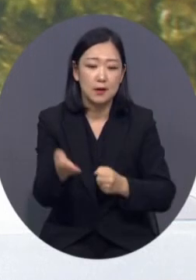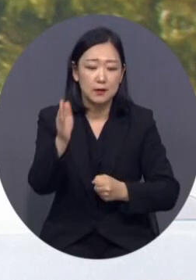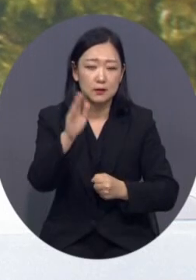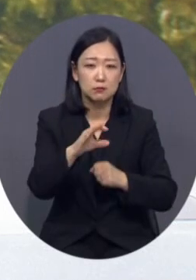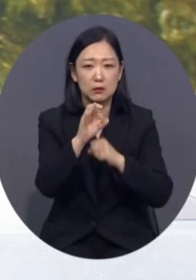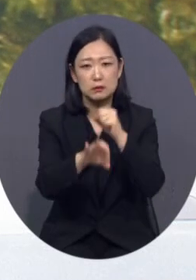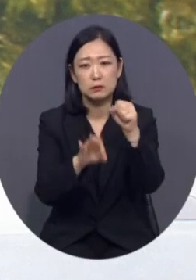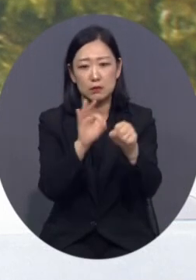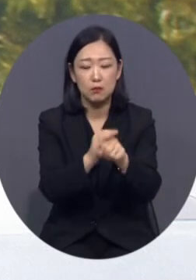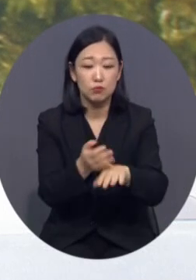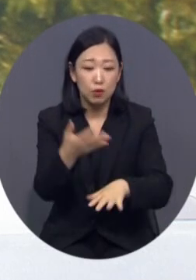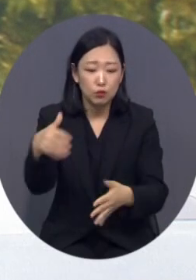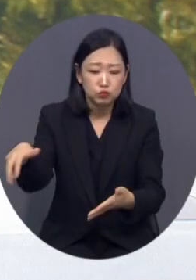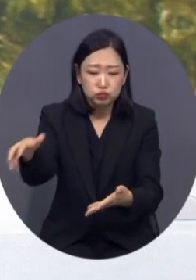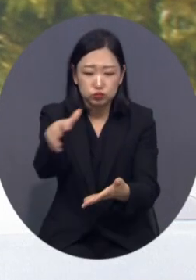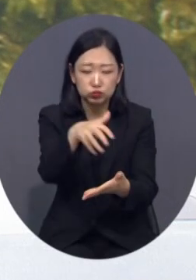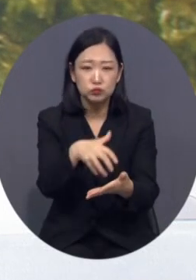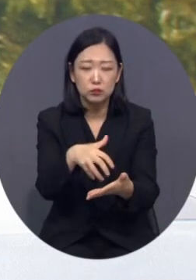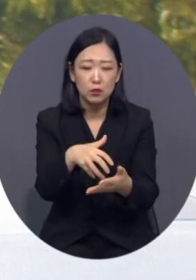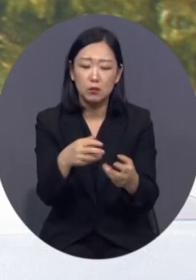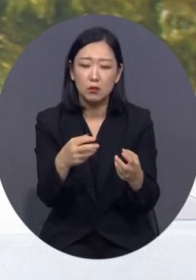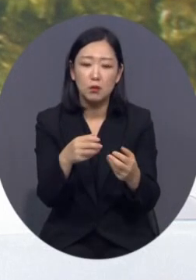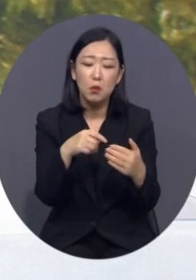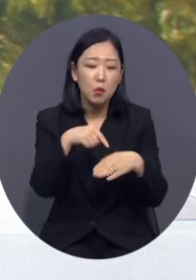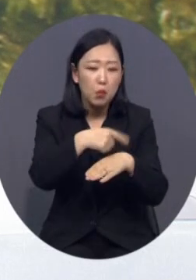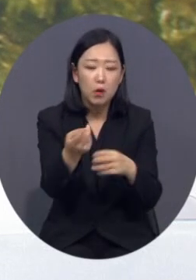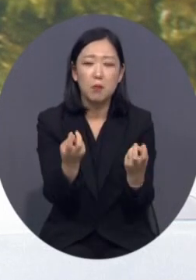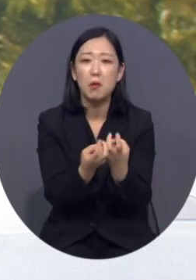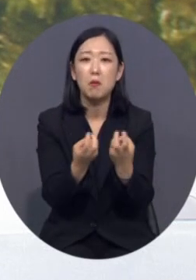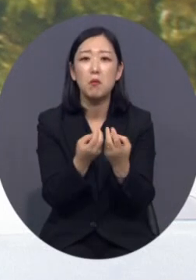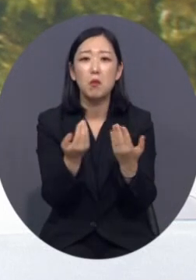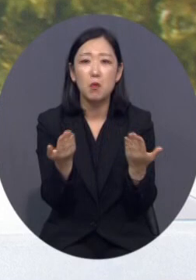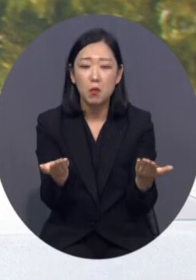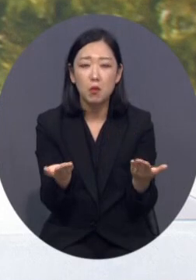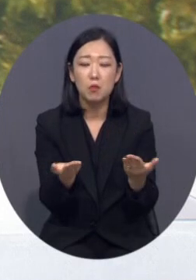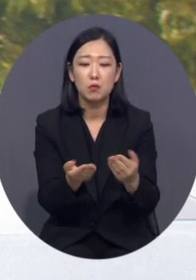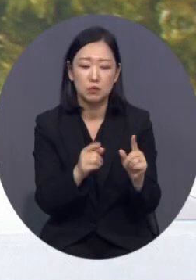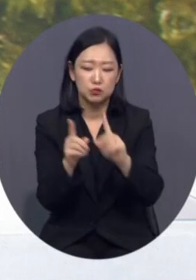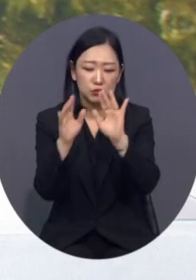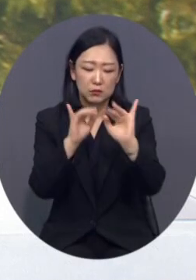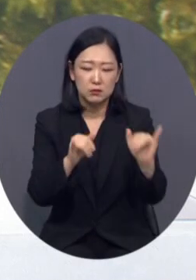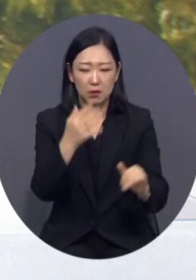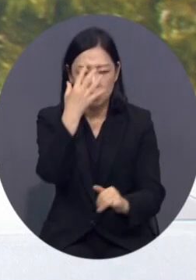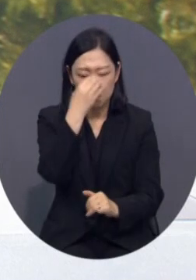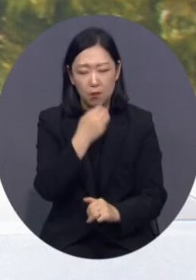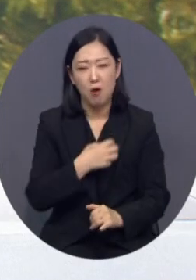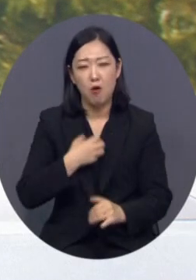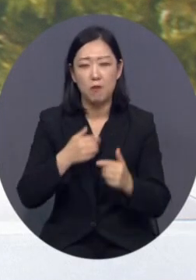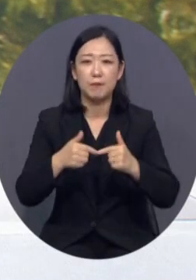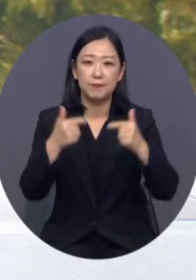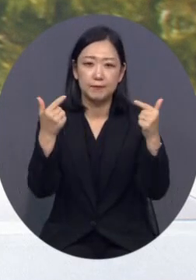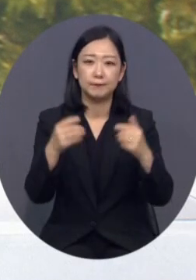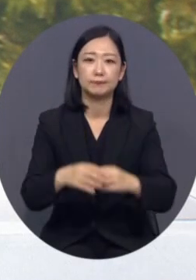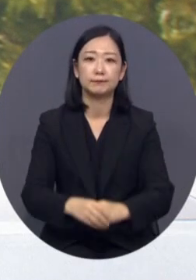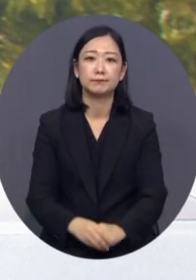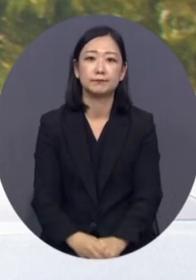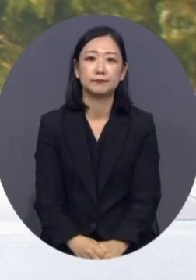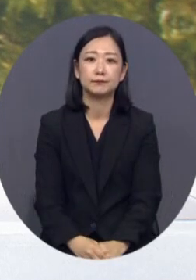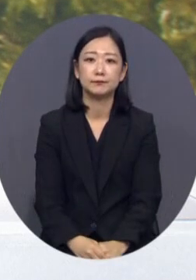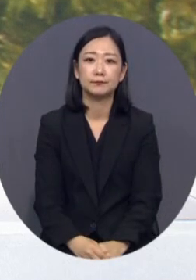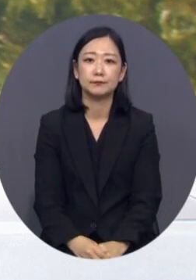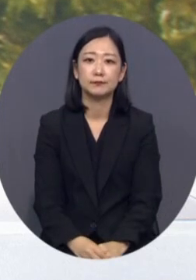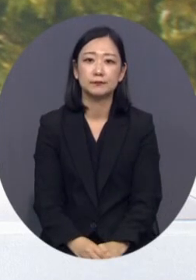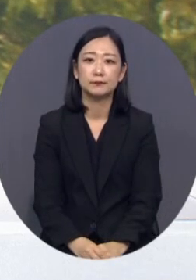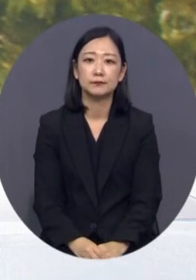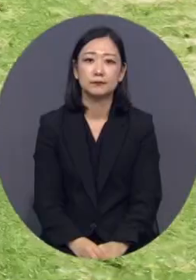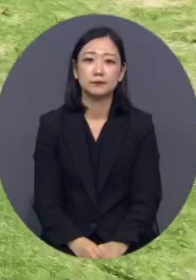수거 말고는 아무런 대책을 마련하지 못하면서 주민들의 씨름만 깊어지고 있습니다 김하은 기자입니다